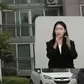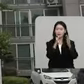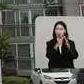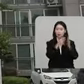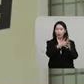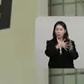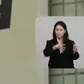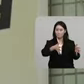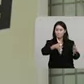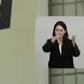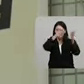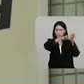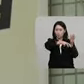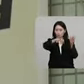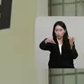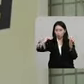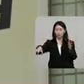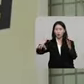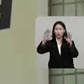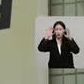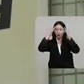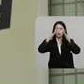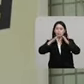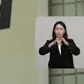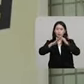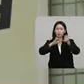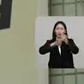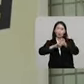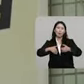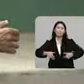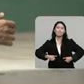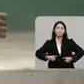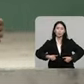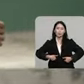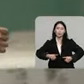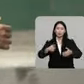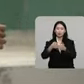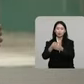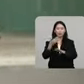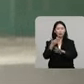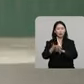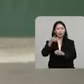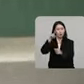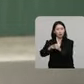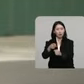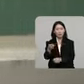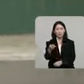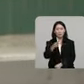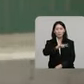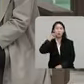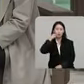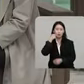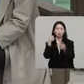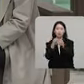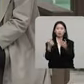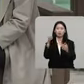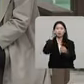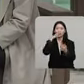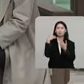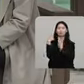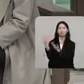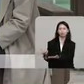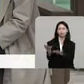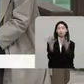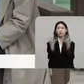어린이집이 필수시설인 탓에 다른 용도로 변경할 수도 없어 지어만 놓고 방치되기 잃습니다